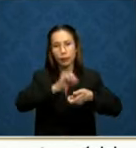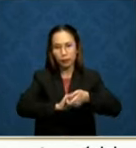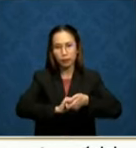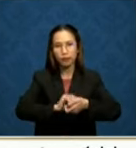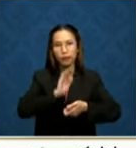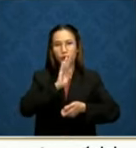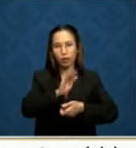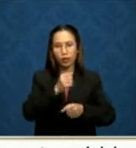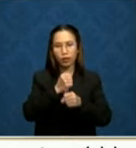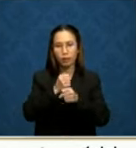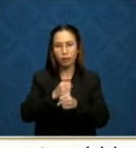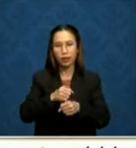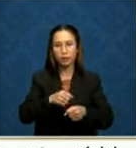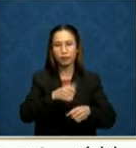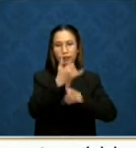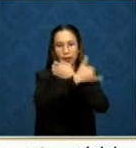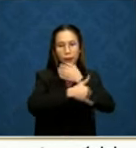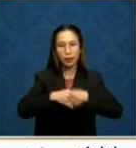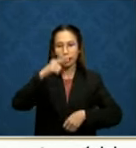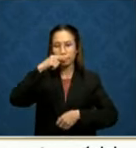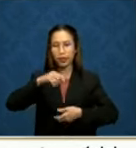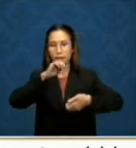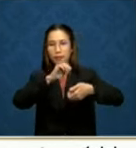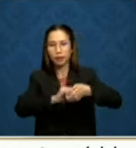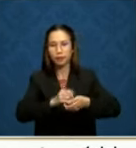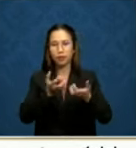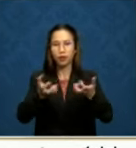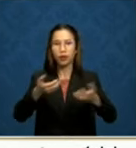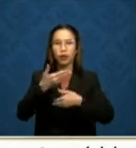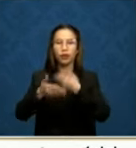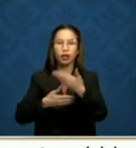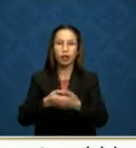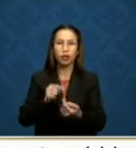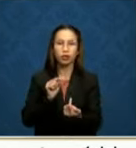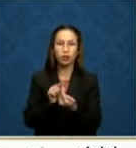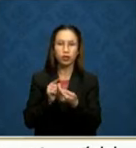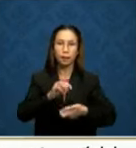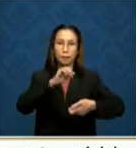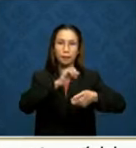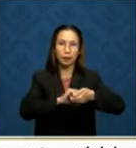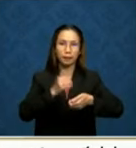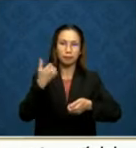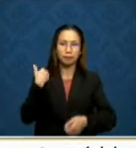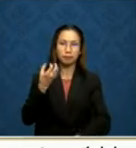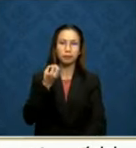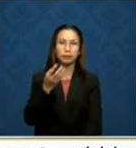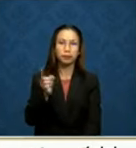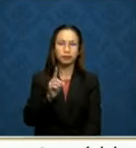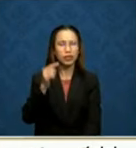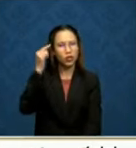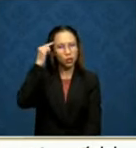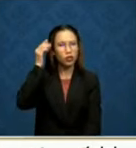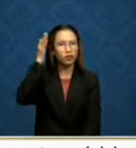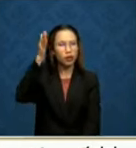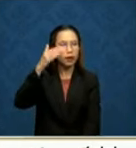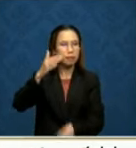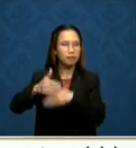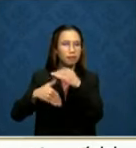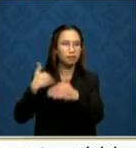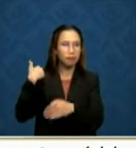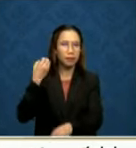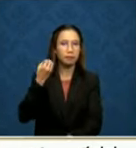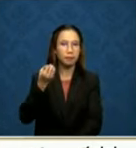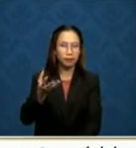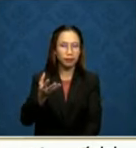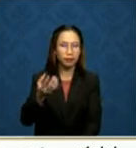inกิการในประเทศไยด้วยเช่นกันค่ะซึ่งเทรนของการควบรบกิจการก็มีแนวนมทจะเพิมมากขึ้นนะคะแลวก็